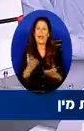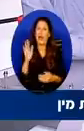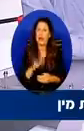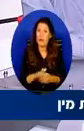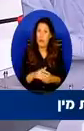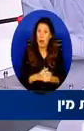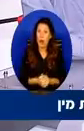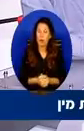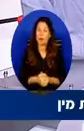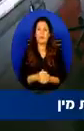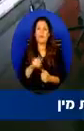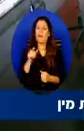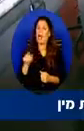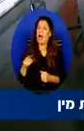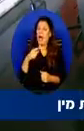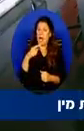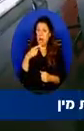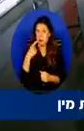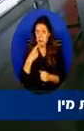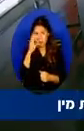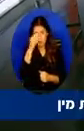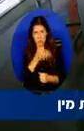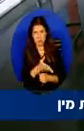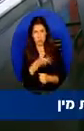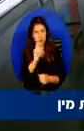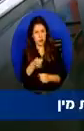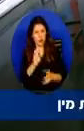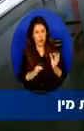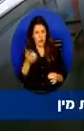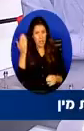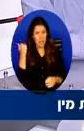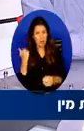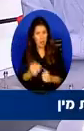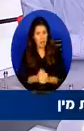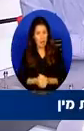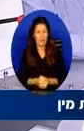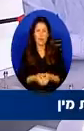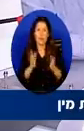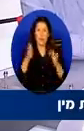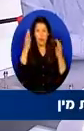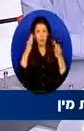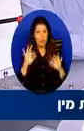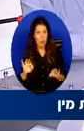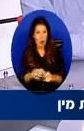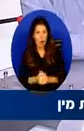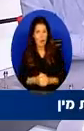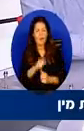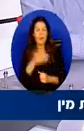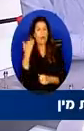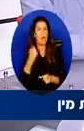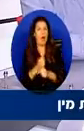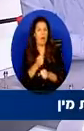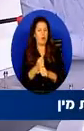בדין. אז בעצם את אומרת, מרב, יושב פה אדם שהיה שופט, ואיך... מוערך, והוא התעסק הרבה בדברים האלה.